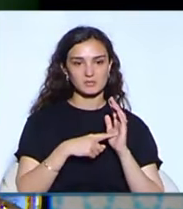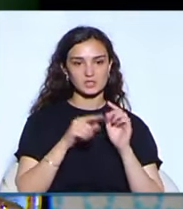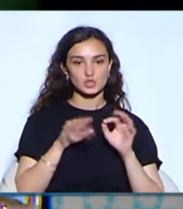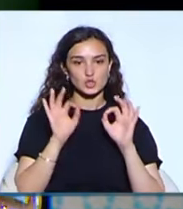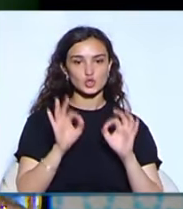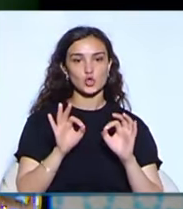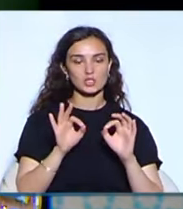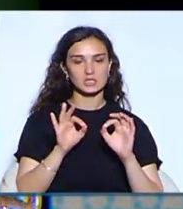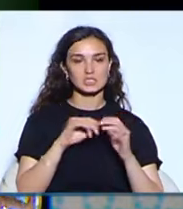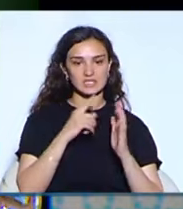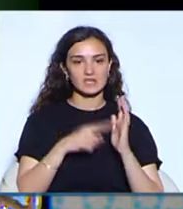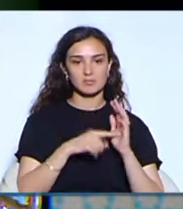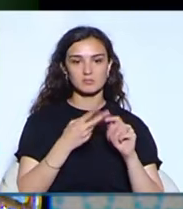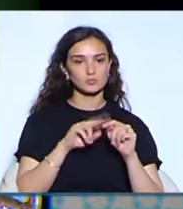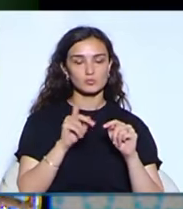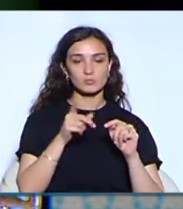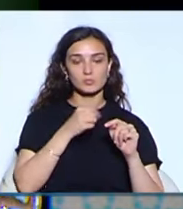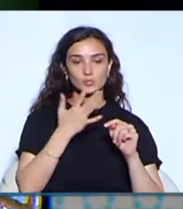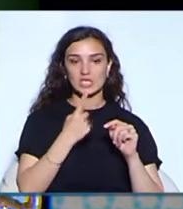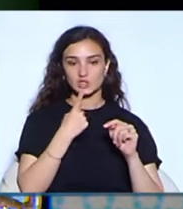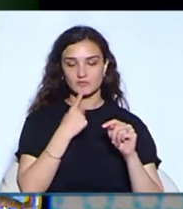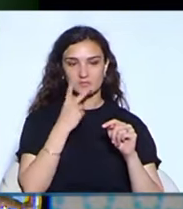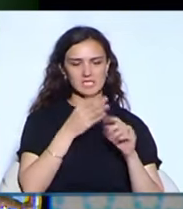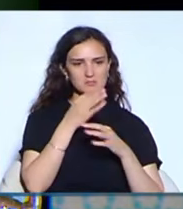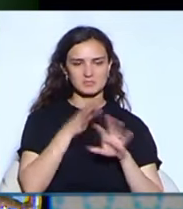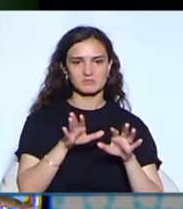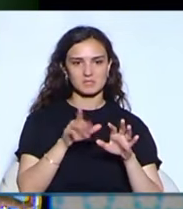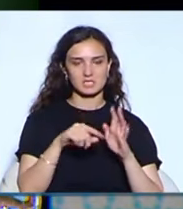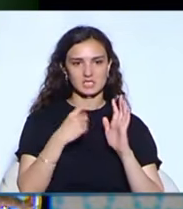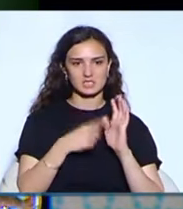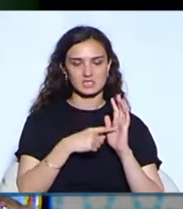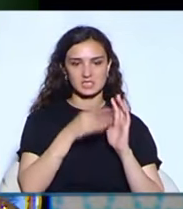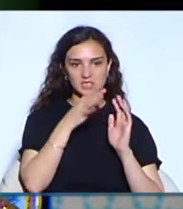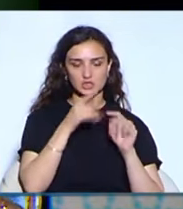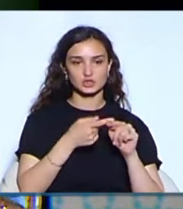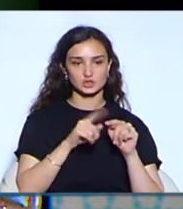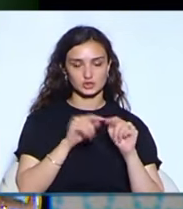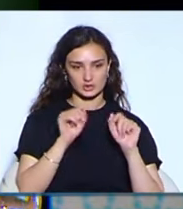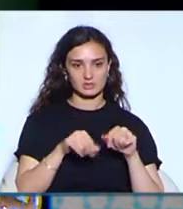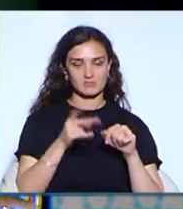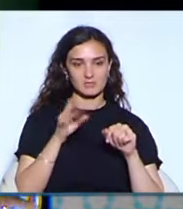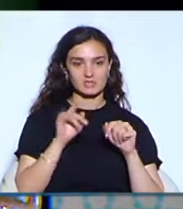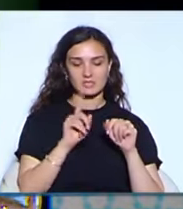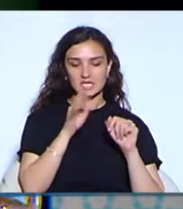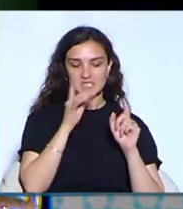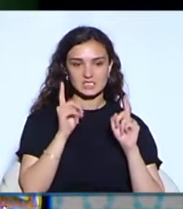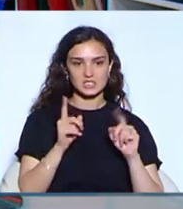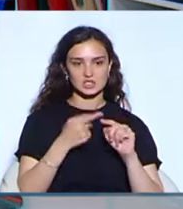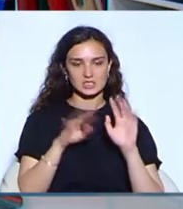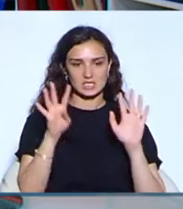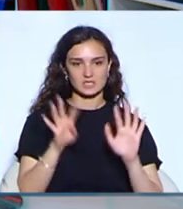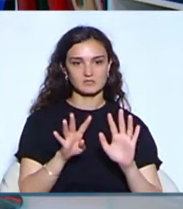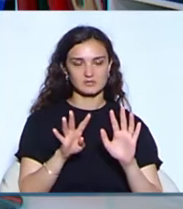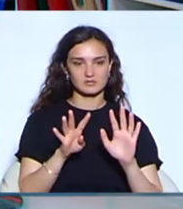რომ გარკვეულ ასაკში, თუმცა თუ ეჭვები არსებობს ნებისმიერ ასაკში შეიძლება ამ ტესტ კითხვარის გავლა, მაგრამ გარკვეულ ასაკში ეს არის 9